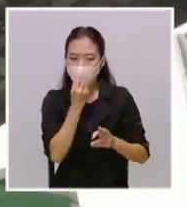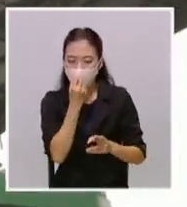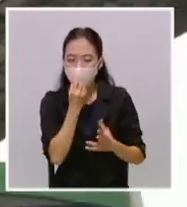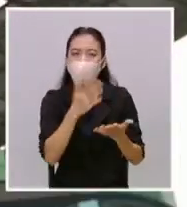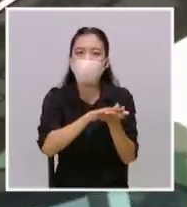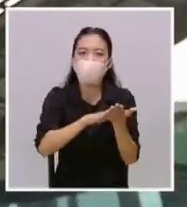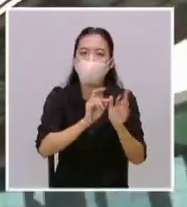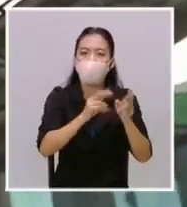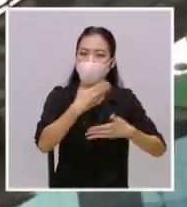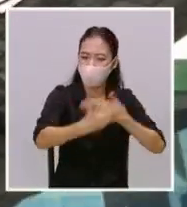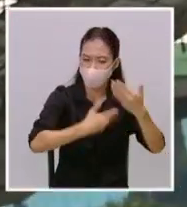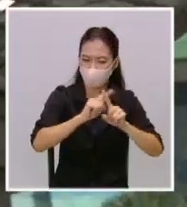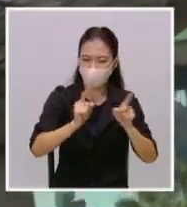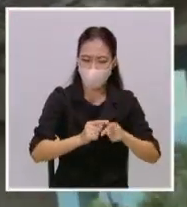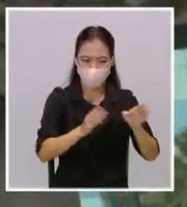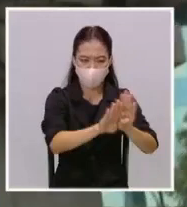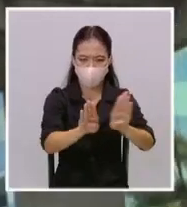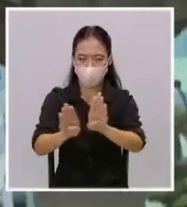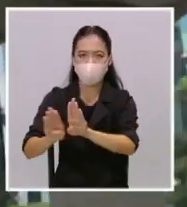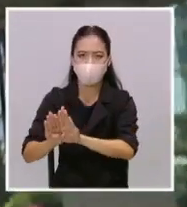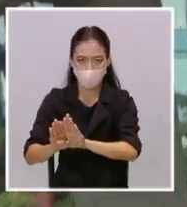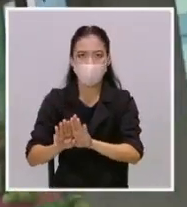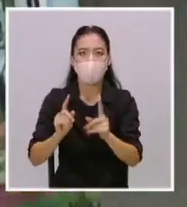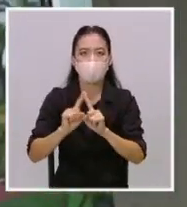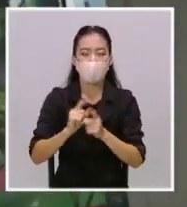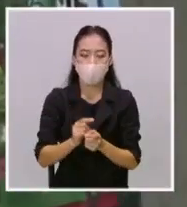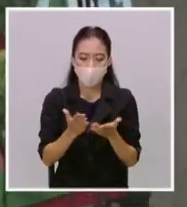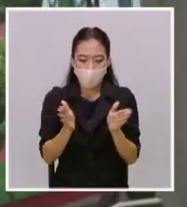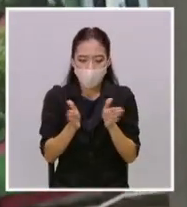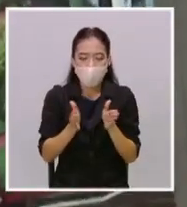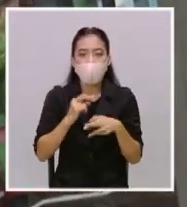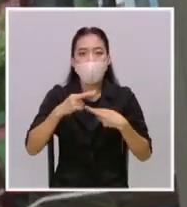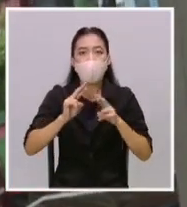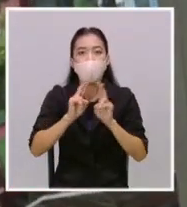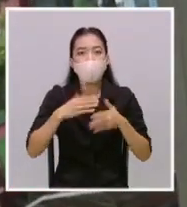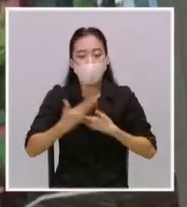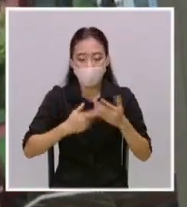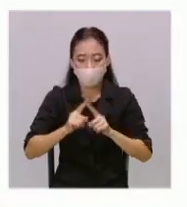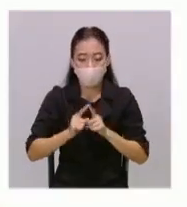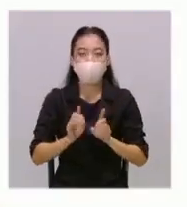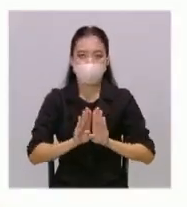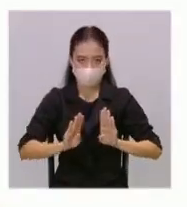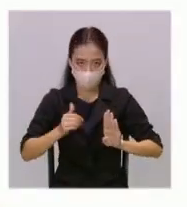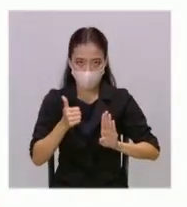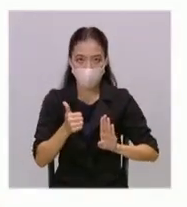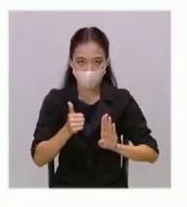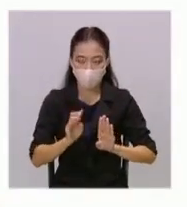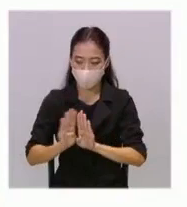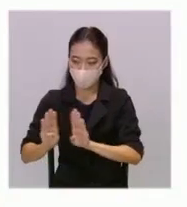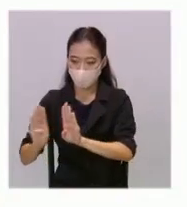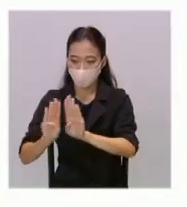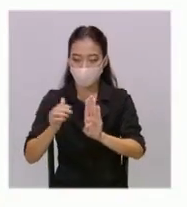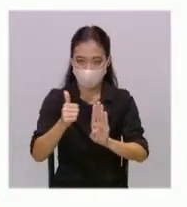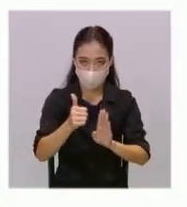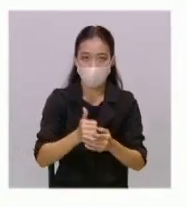ดให้บริการนะคะยกเว้นซูเปอร์มาร์เก็ตสถานที่ขายอาหารเครื่องดื่มของใช้พื้นฐานนอกจากนี้อนุญาตให้สมาชิกแต่ละครัวเรือน